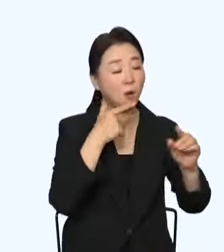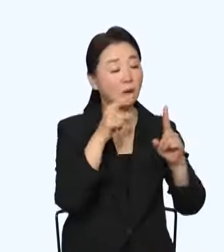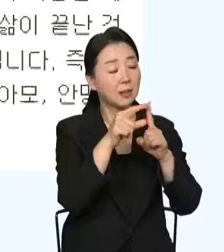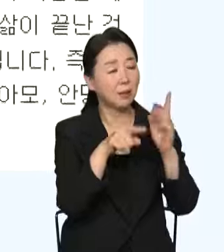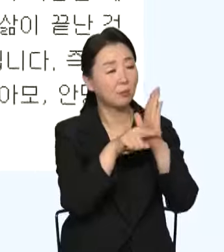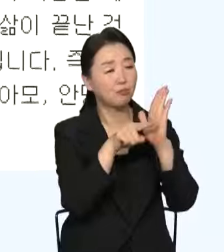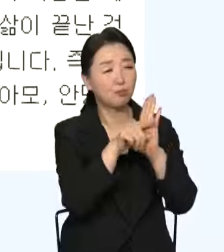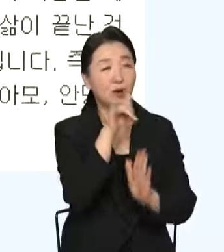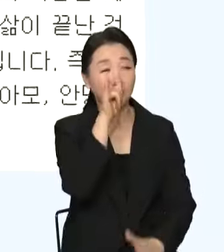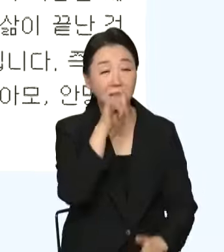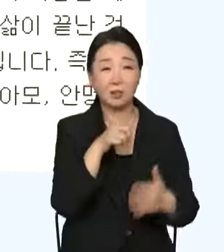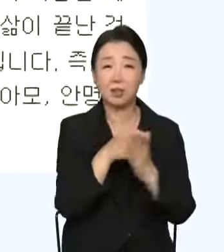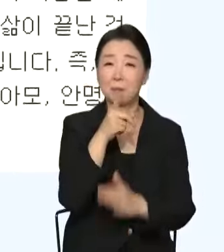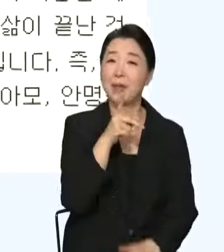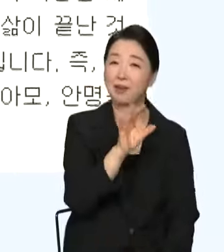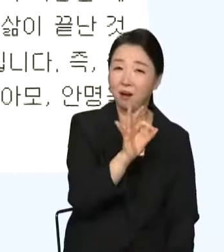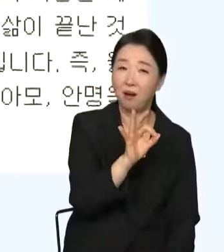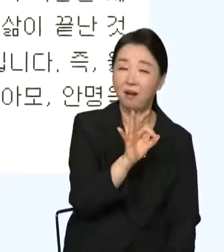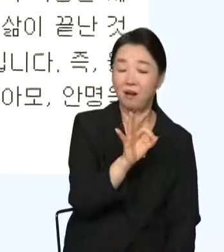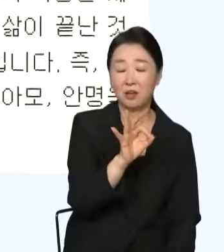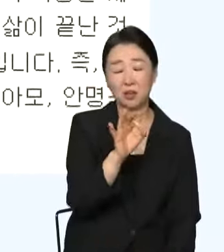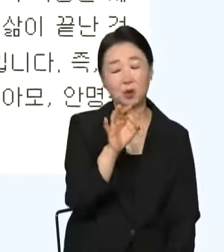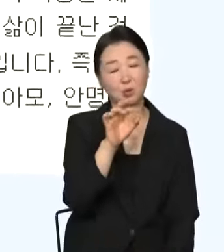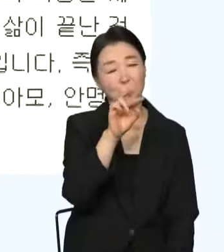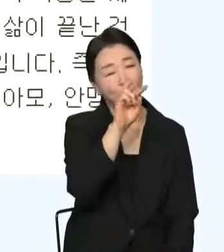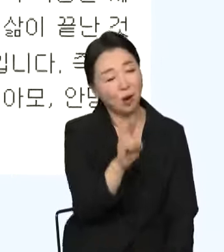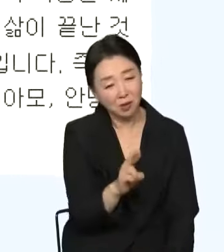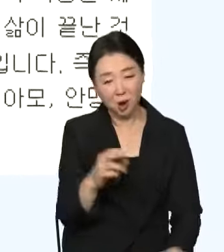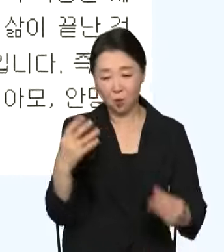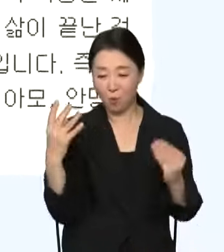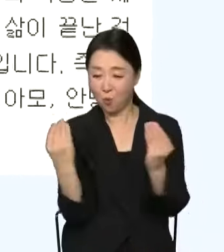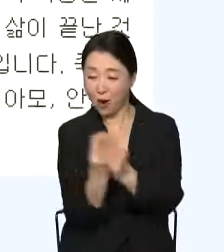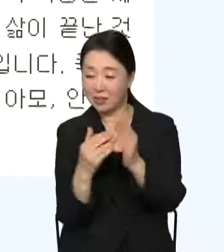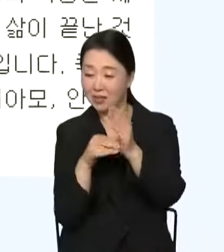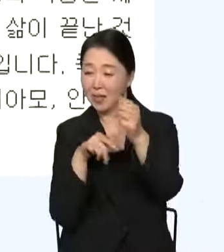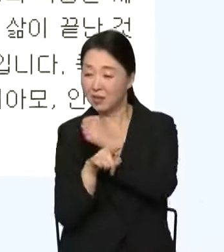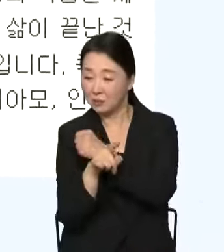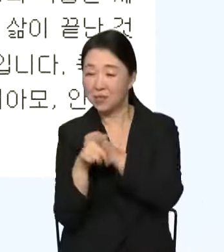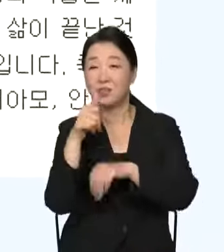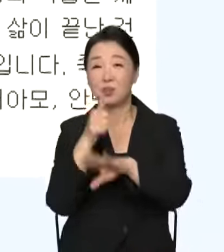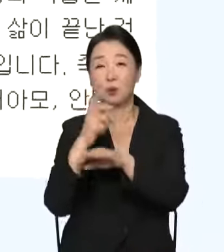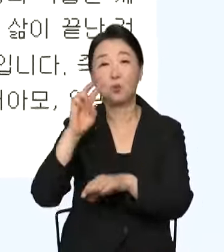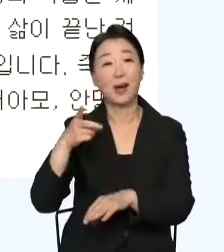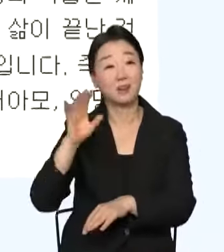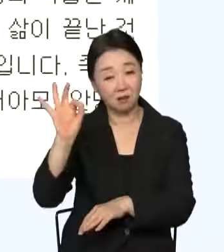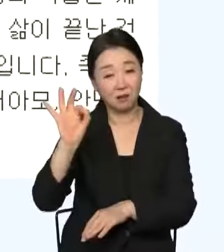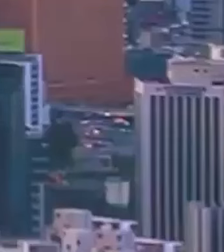느낌의 폐경으로 번역됐다며 월경을 완성했다는 의미로 바라봐야 한다고 제안했습니다.